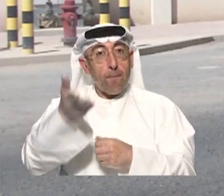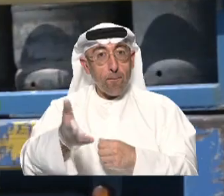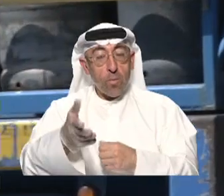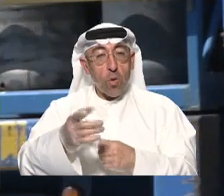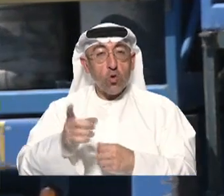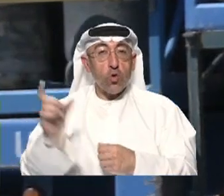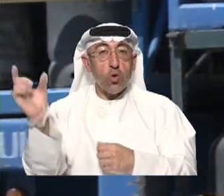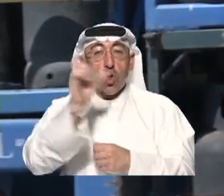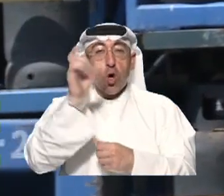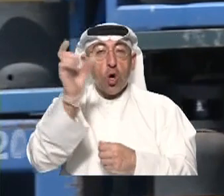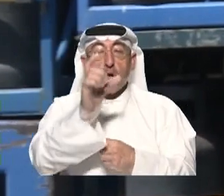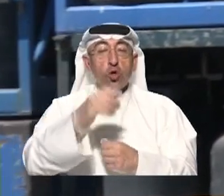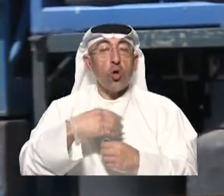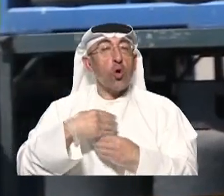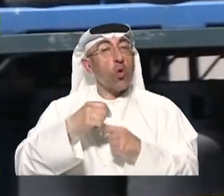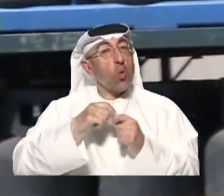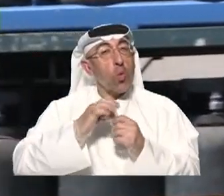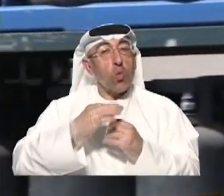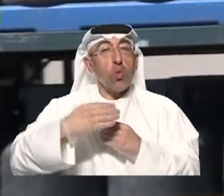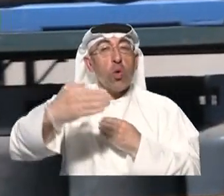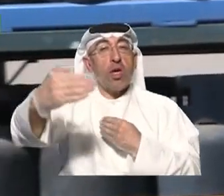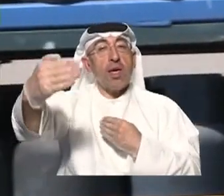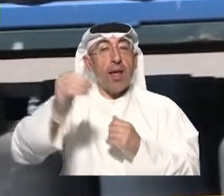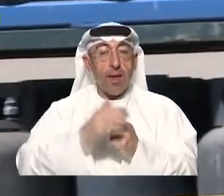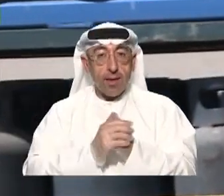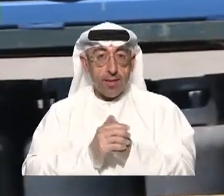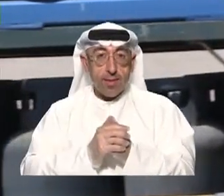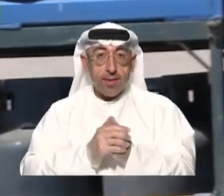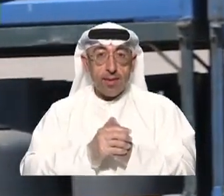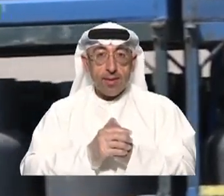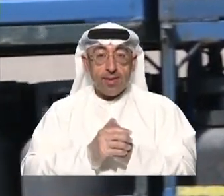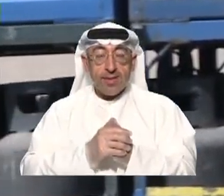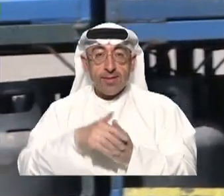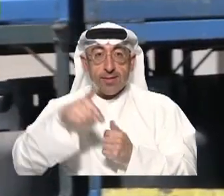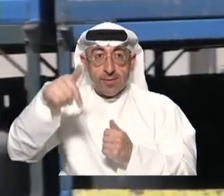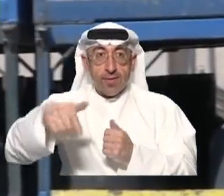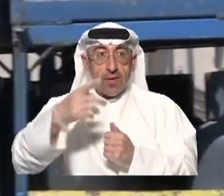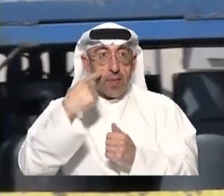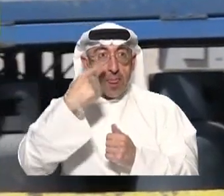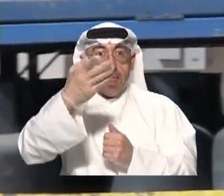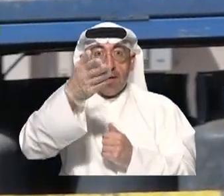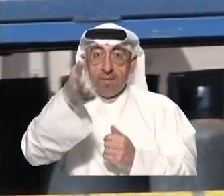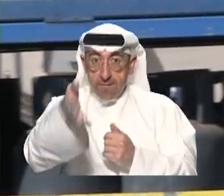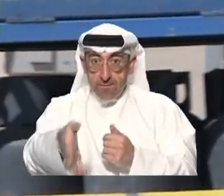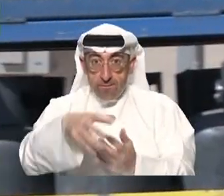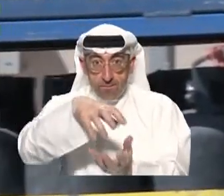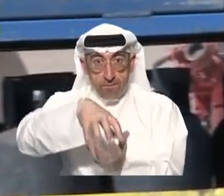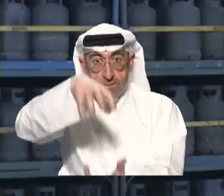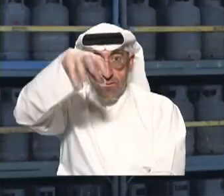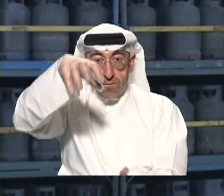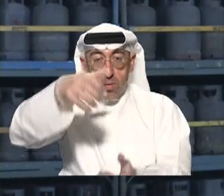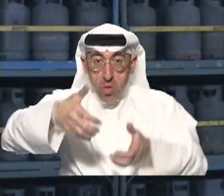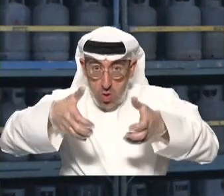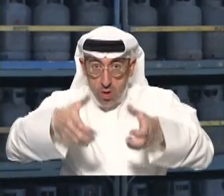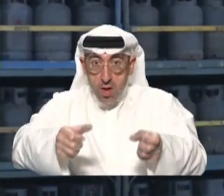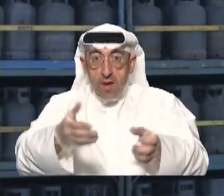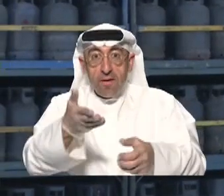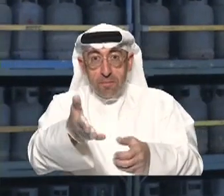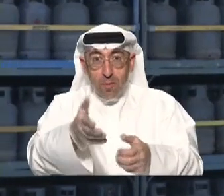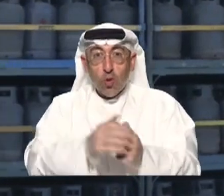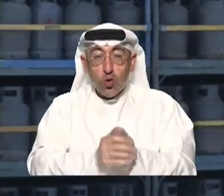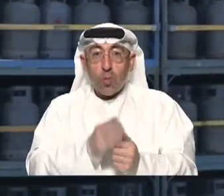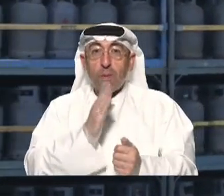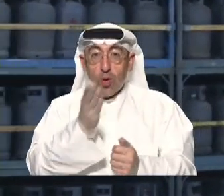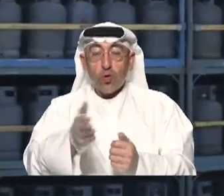المحطات والمستودعات مليئة بالأسطوانات الجاهزة، وإذا كانت حاجة السوق تتطلب 50,000 قارورة